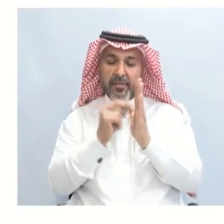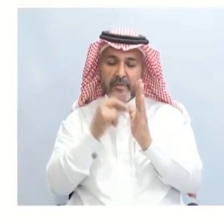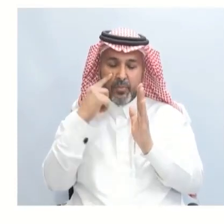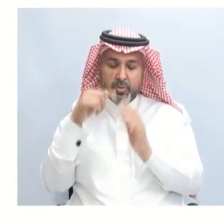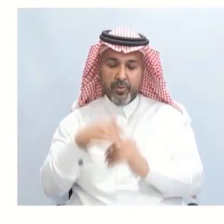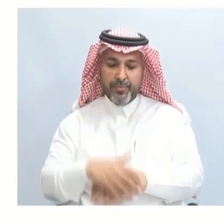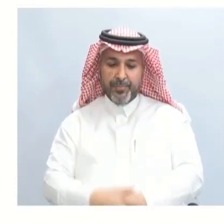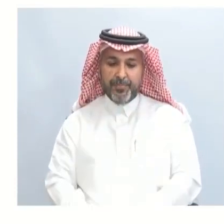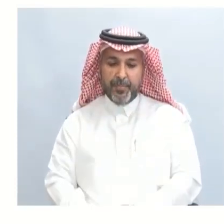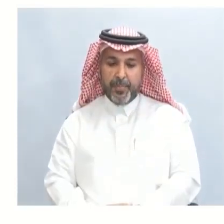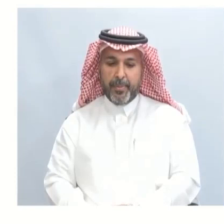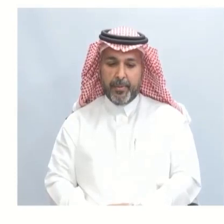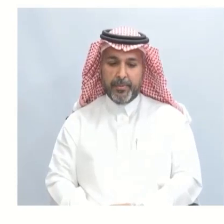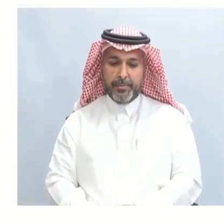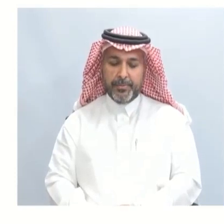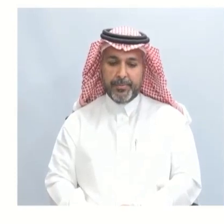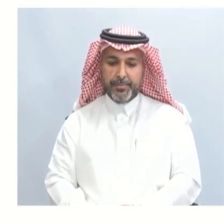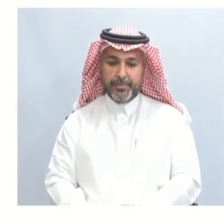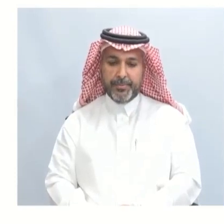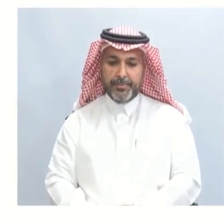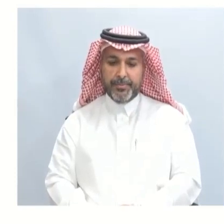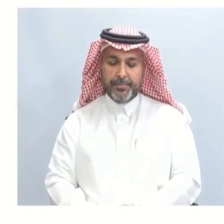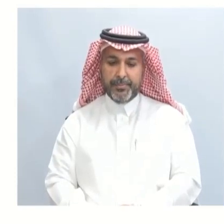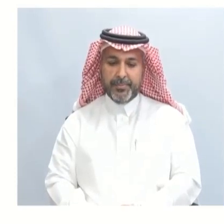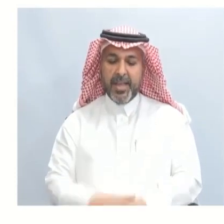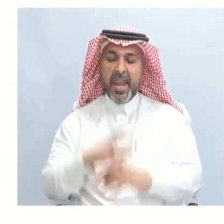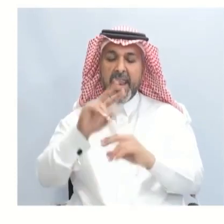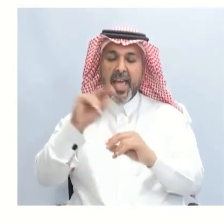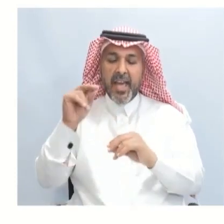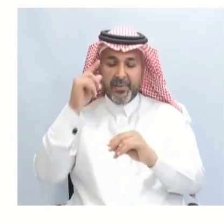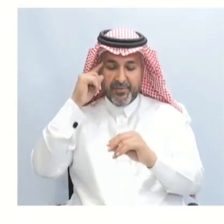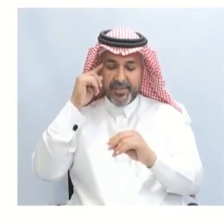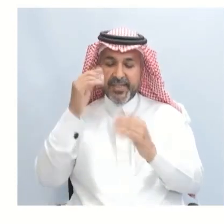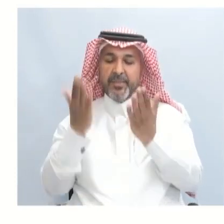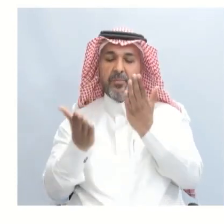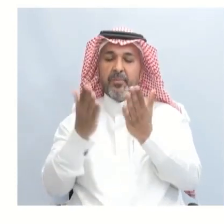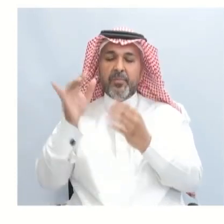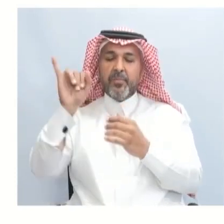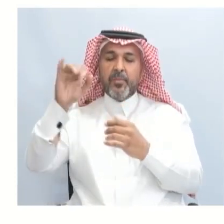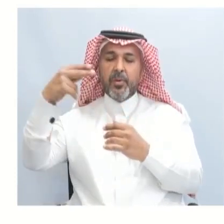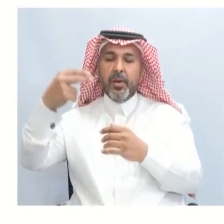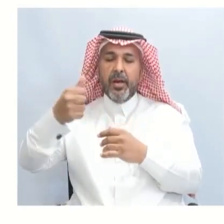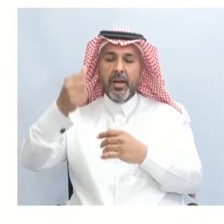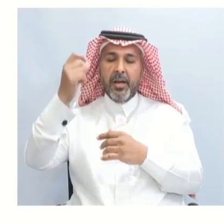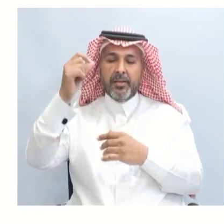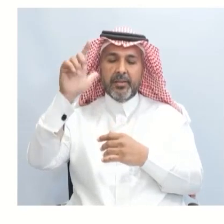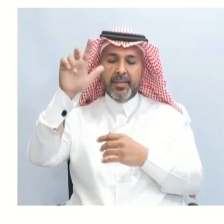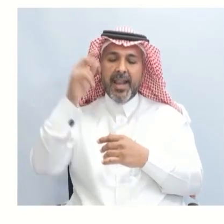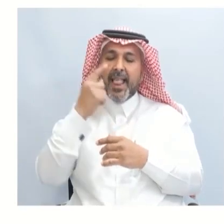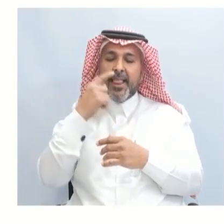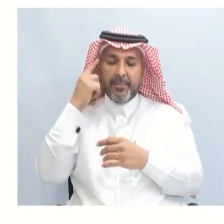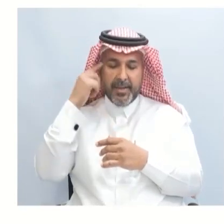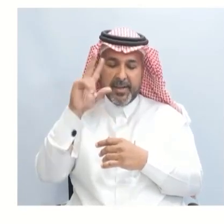ان ضرب ام تربيع على الك جي في الك جي وهي نفس المعادله الموجوده لك باللون الاحمر نيوتن